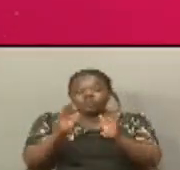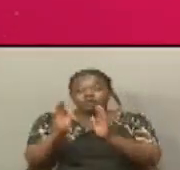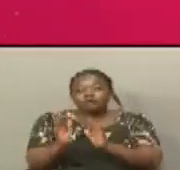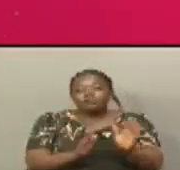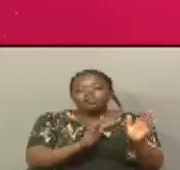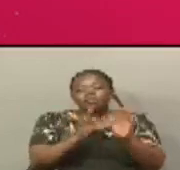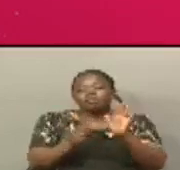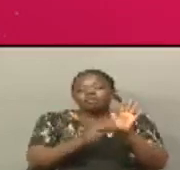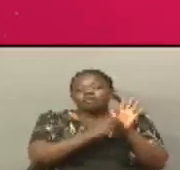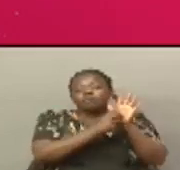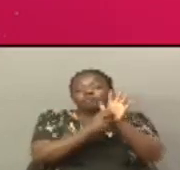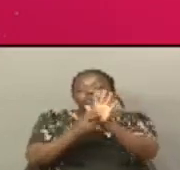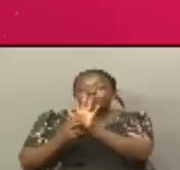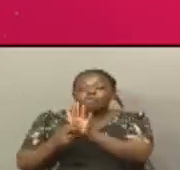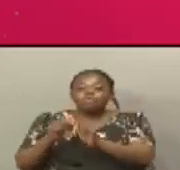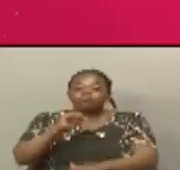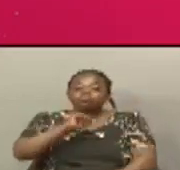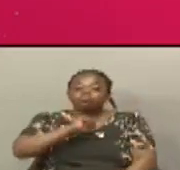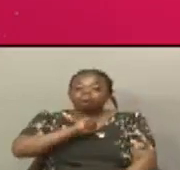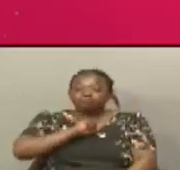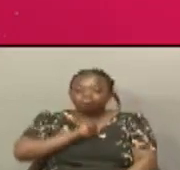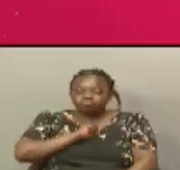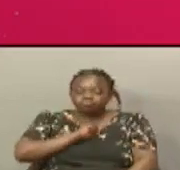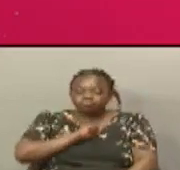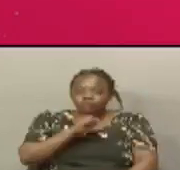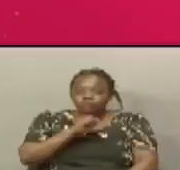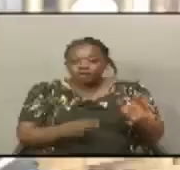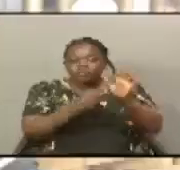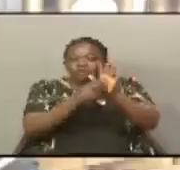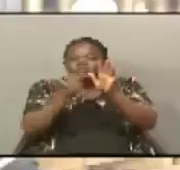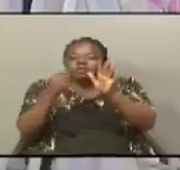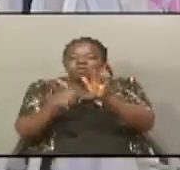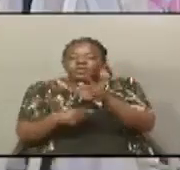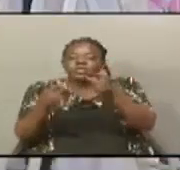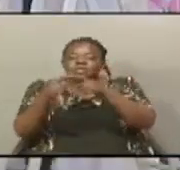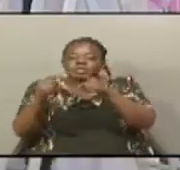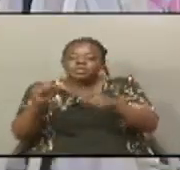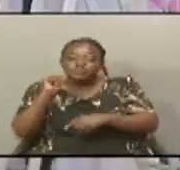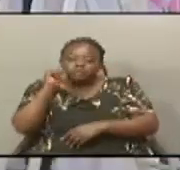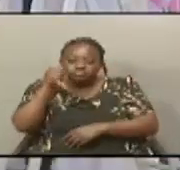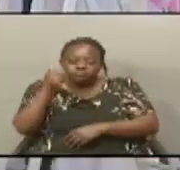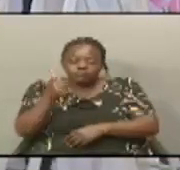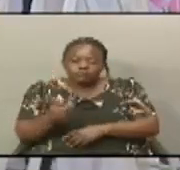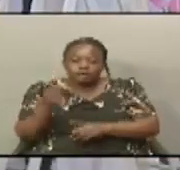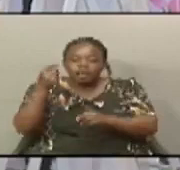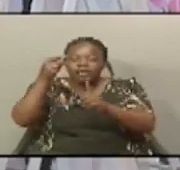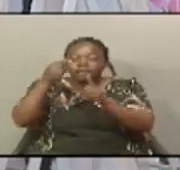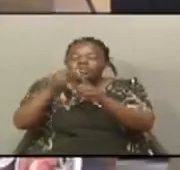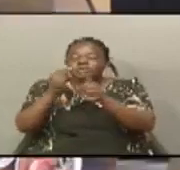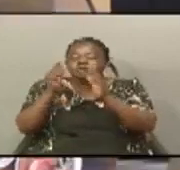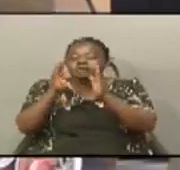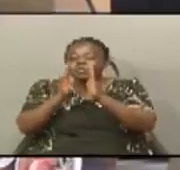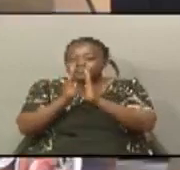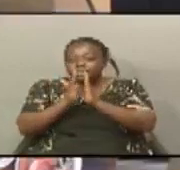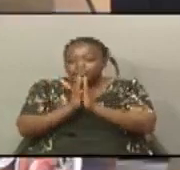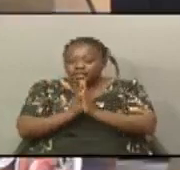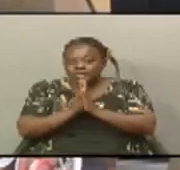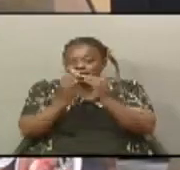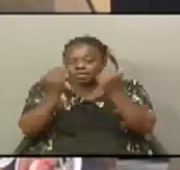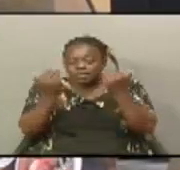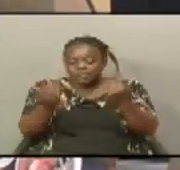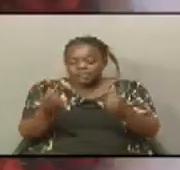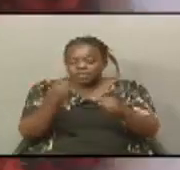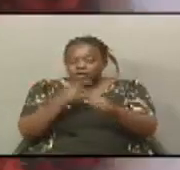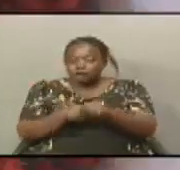Enteekateeka ez'omwoleso ogwa Bride and Groom 2023 lunaku lw'enkya okutuukira ddala ku Sunday mu kiseera kino